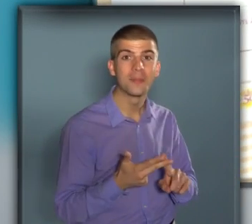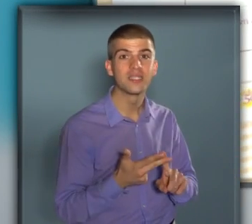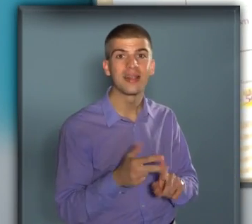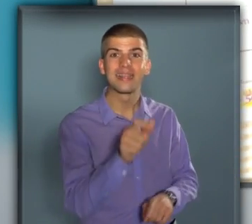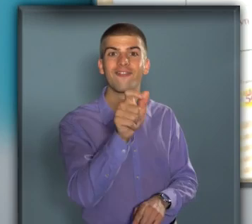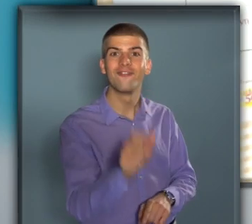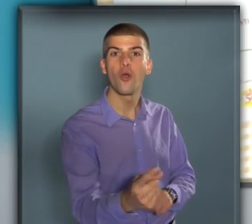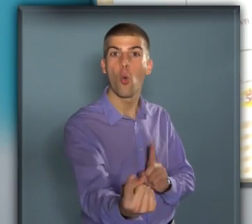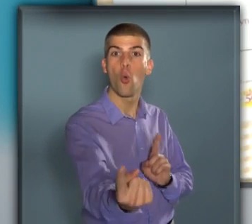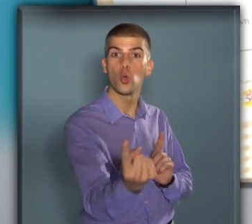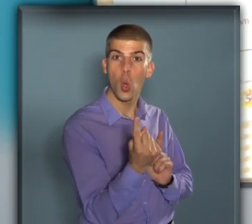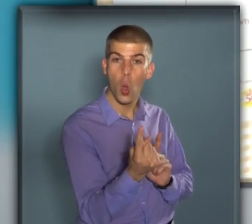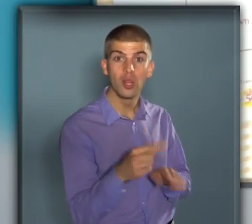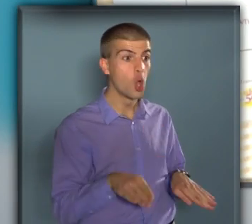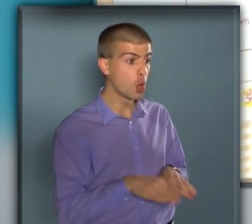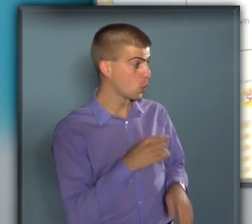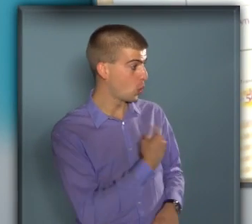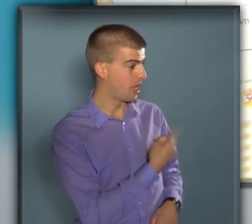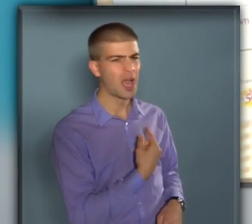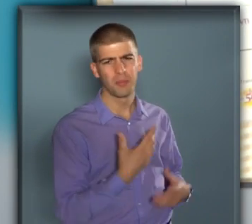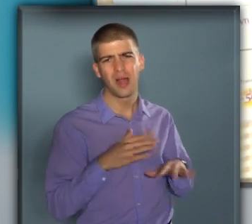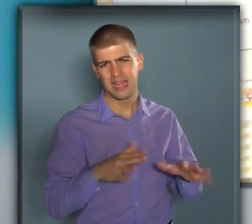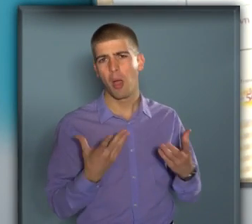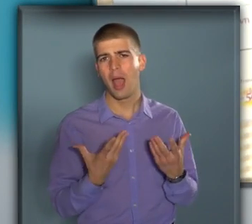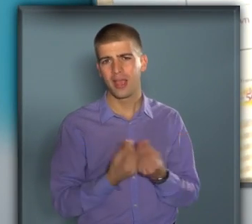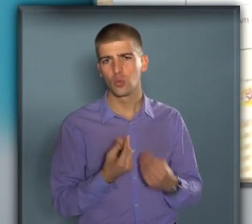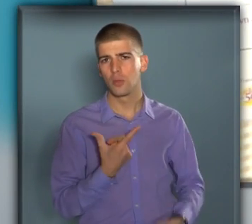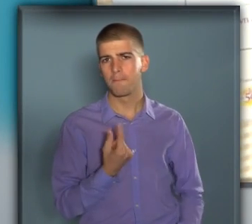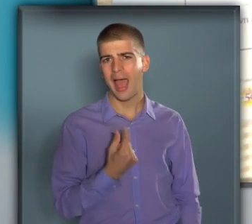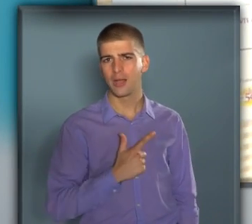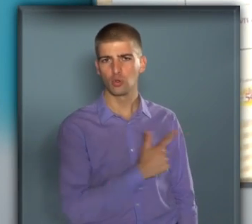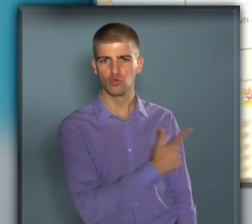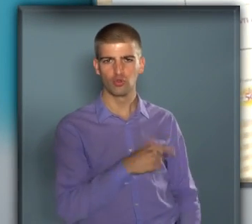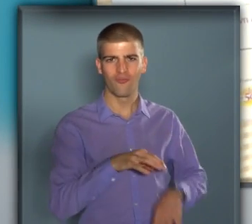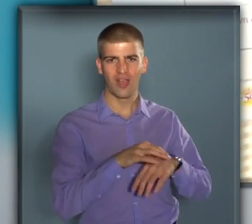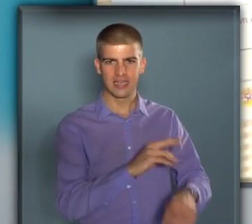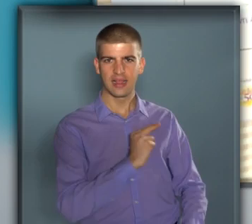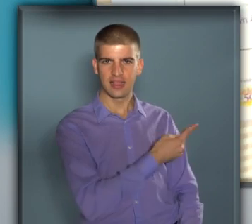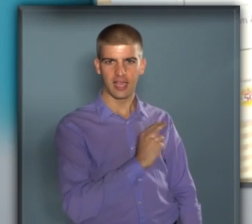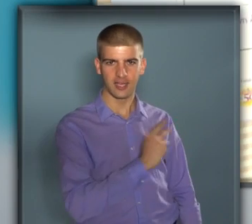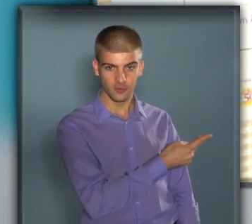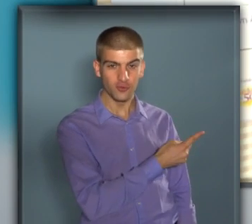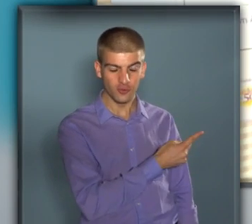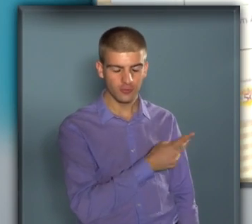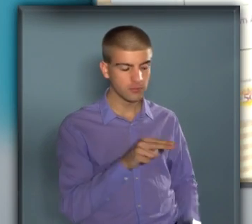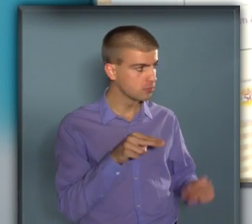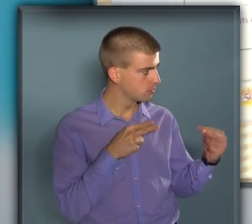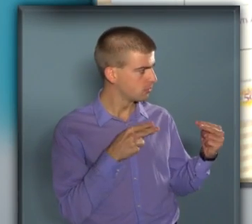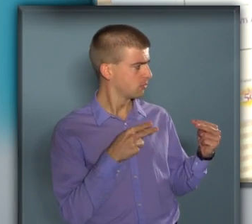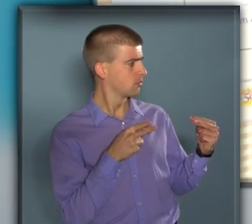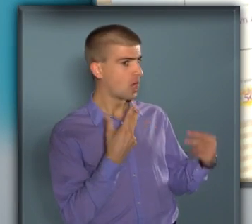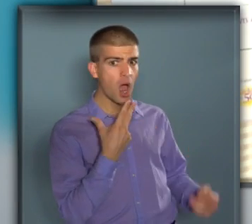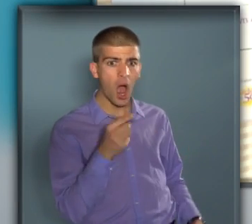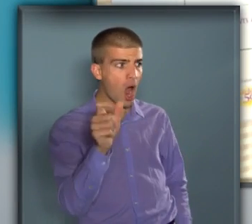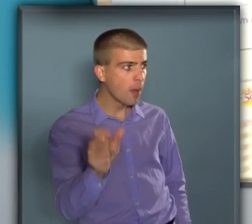bejött, akkor a kollégámmal, hiszen mi leggyakrabban páros vezetéssel tartjuk a Gordon csoportokat, egymásra néztünk, és azt